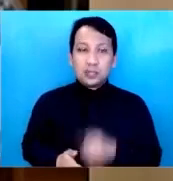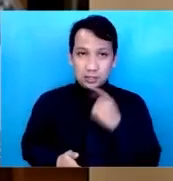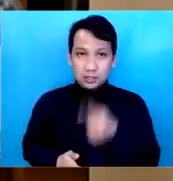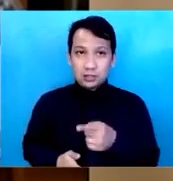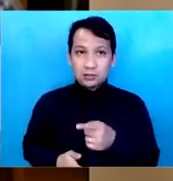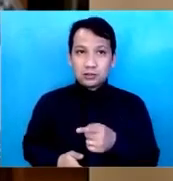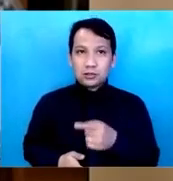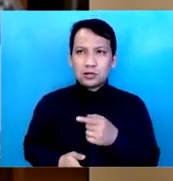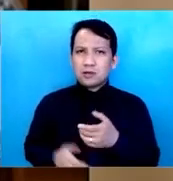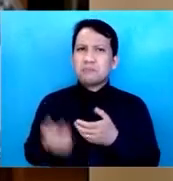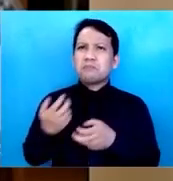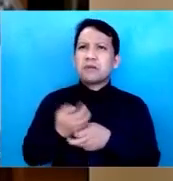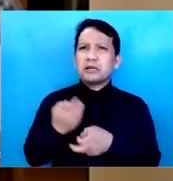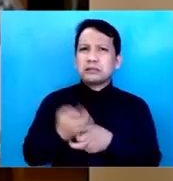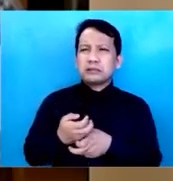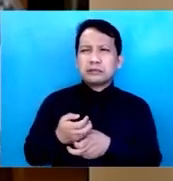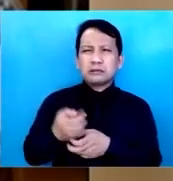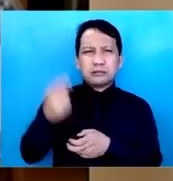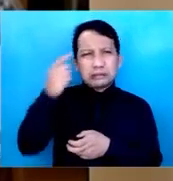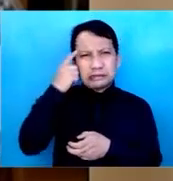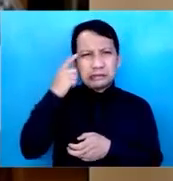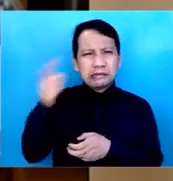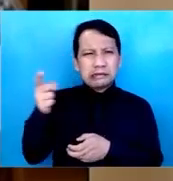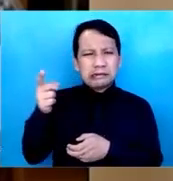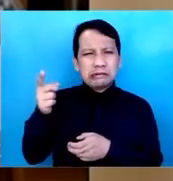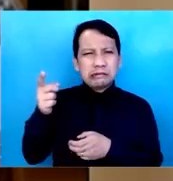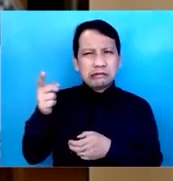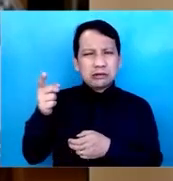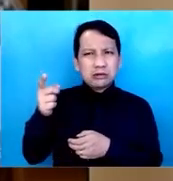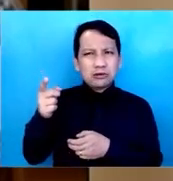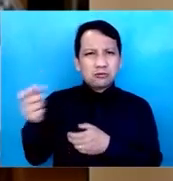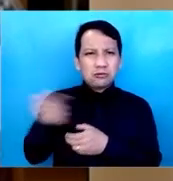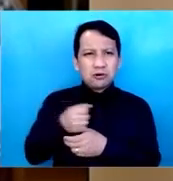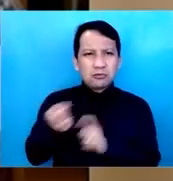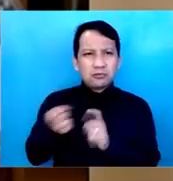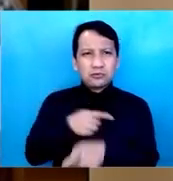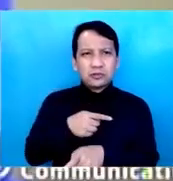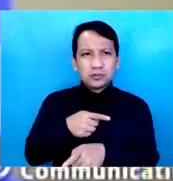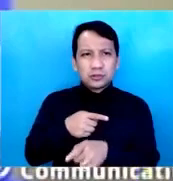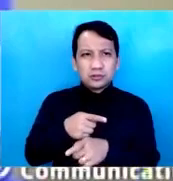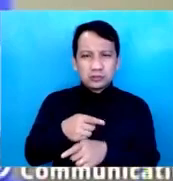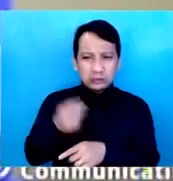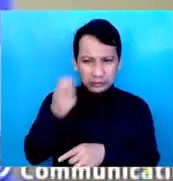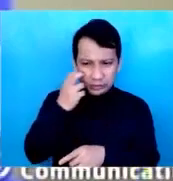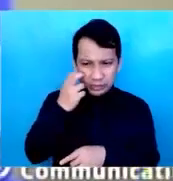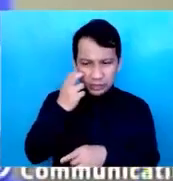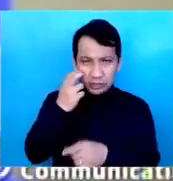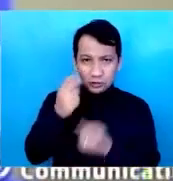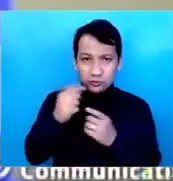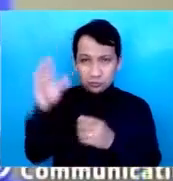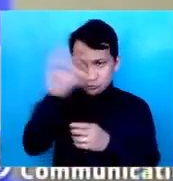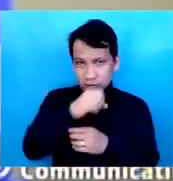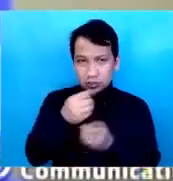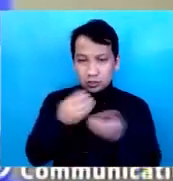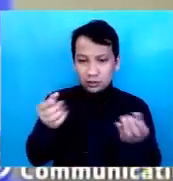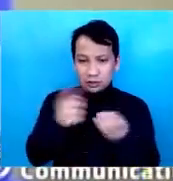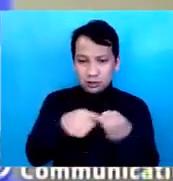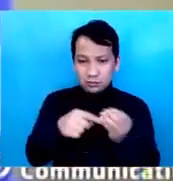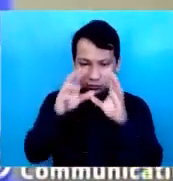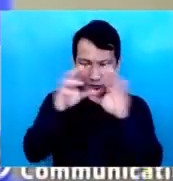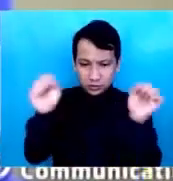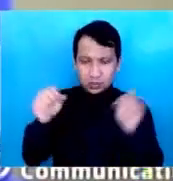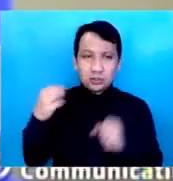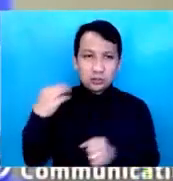Escudero na mahirap basahin kung ano ang pinaghuhugutan ng blind item ni Pangulong Duterte tungkol sa presidential